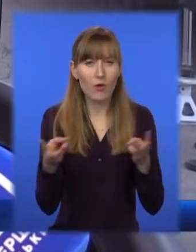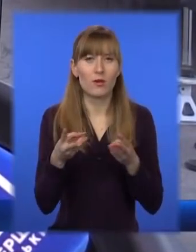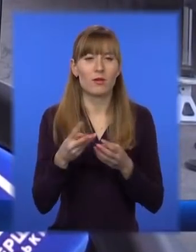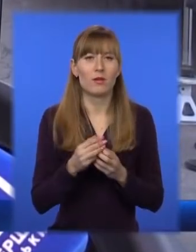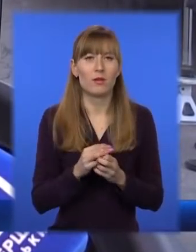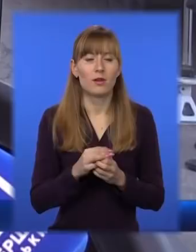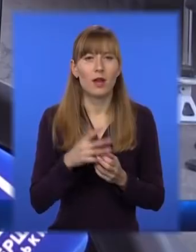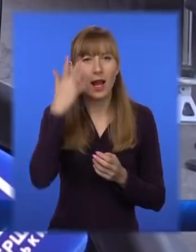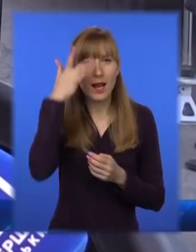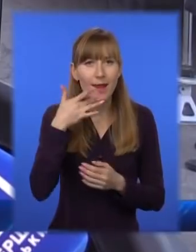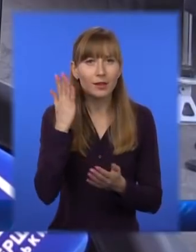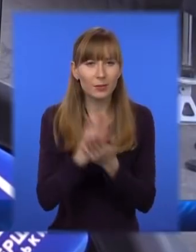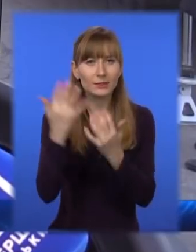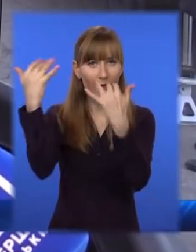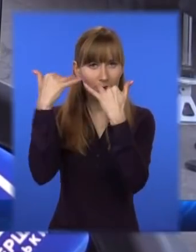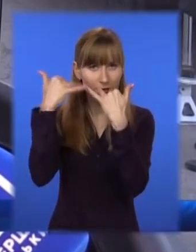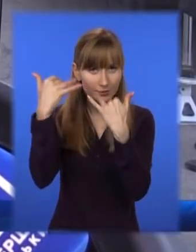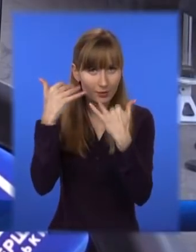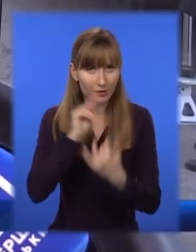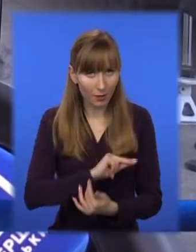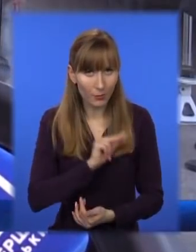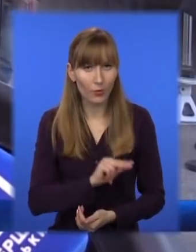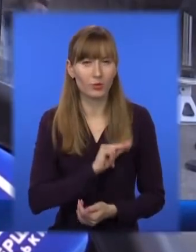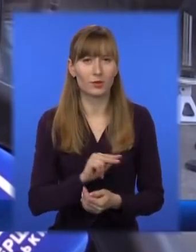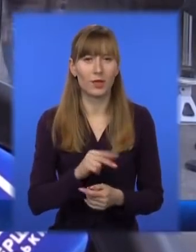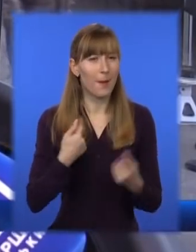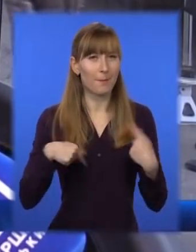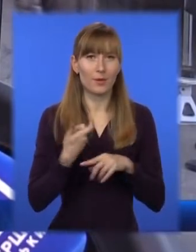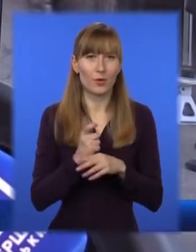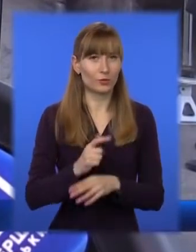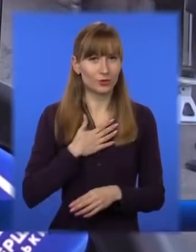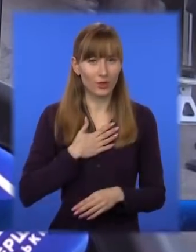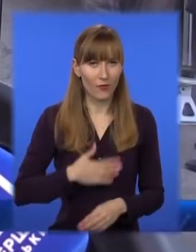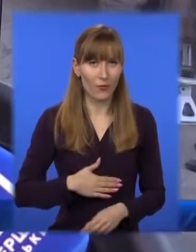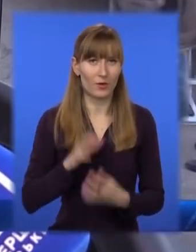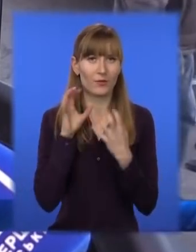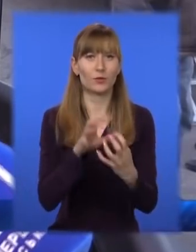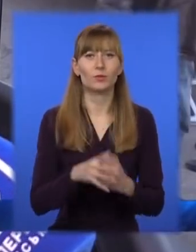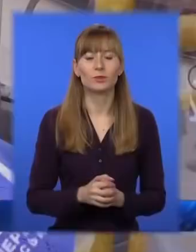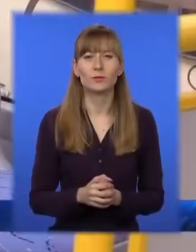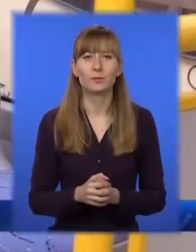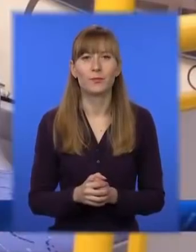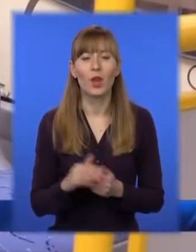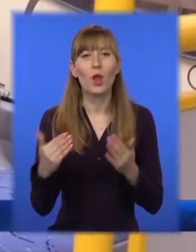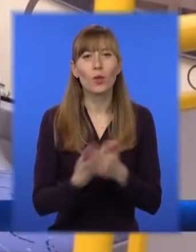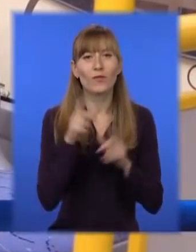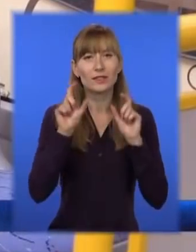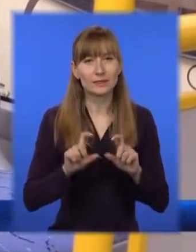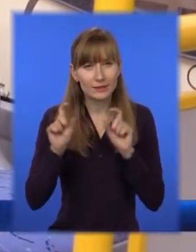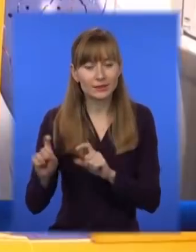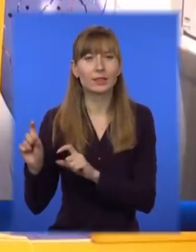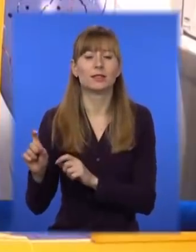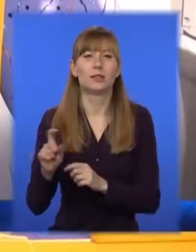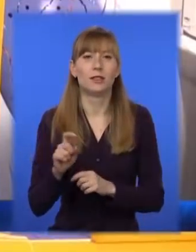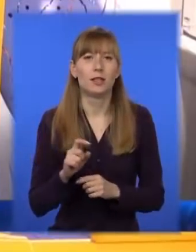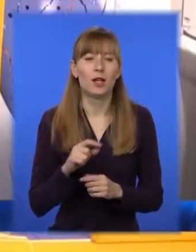салоні, здесь летом кондиціонер працює, так що ми довольні цими автобусами. Нові сидіння, теплий